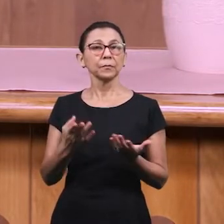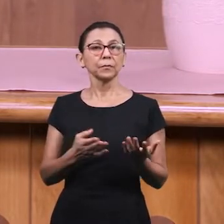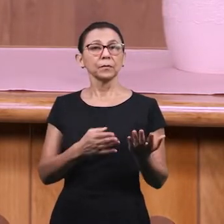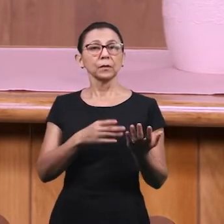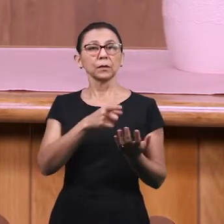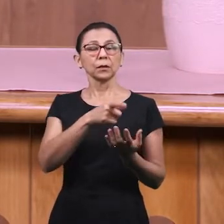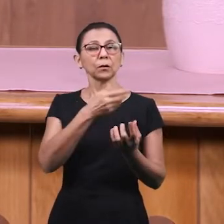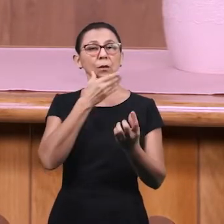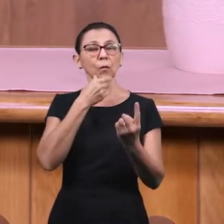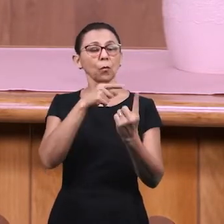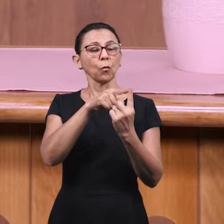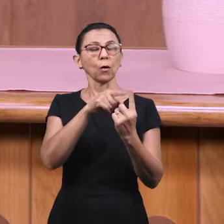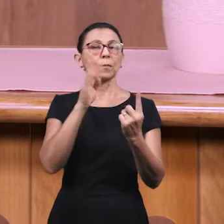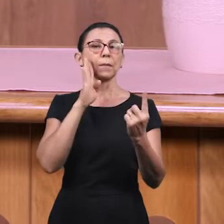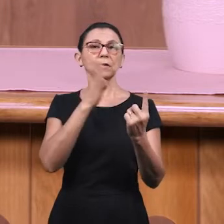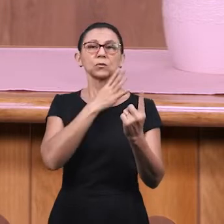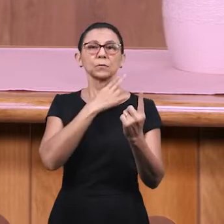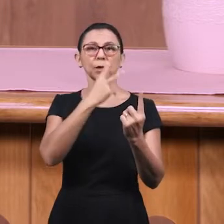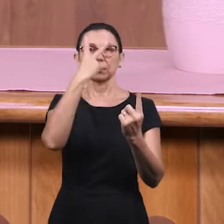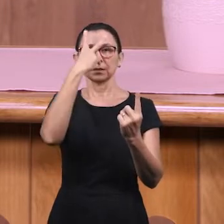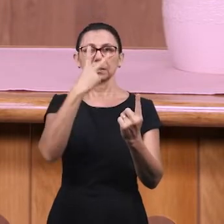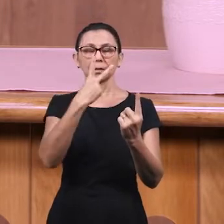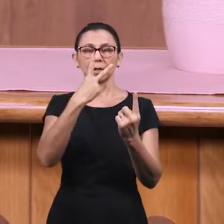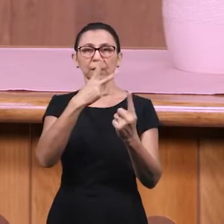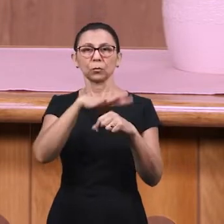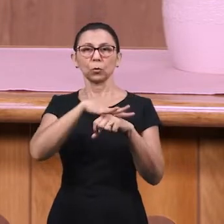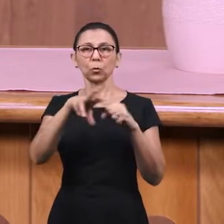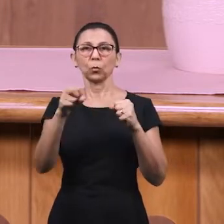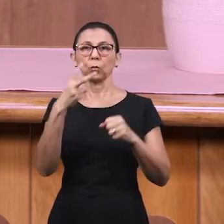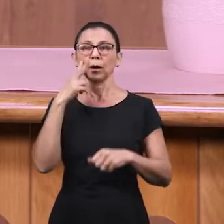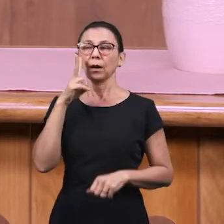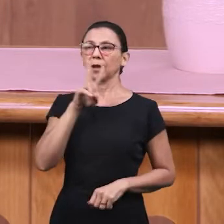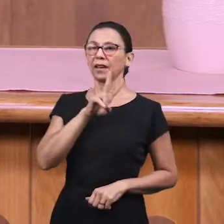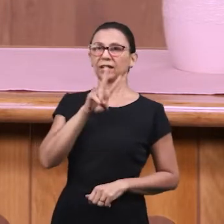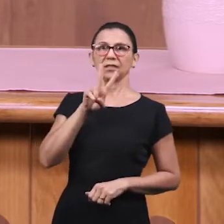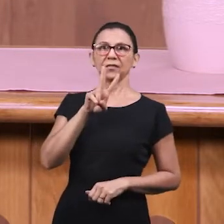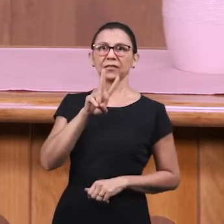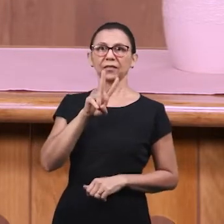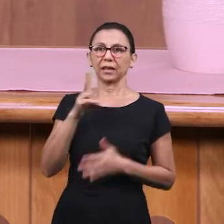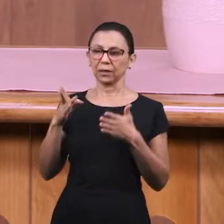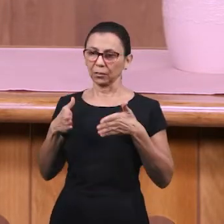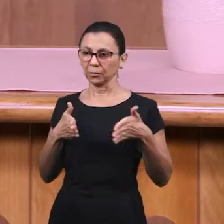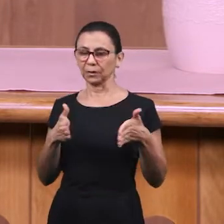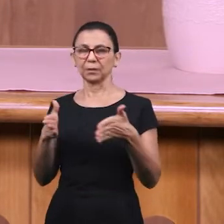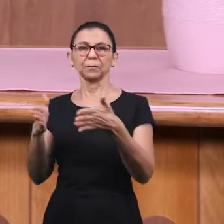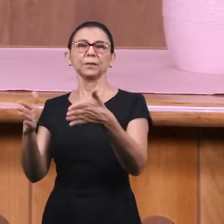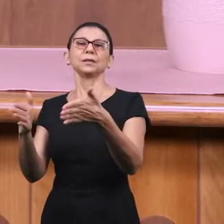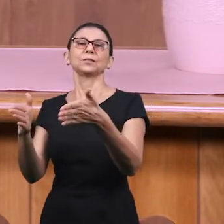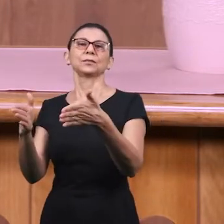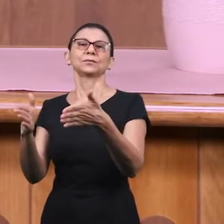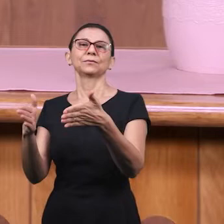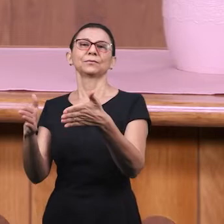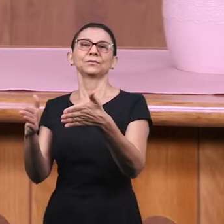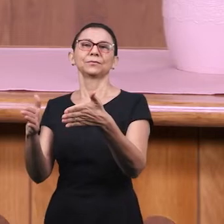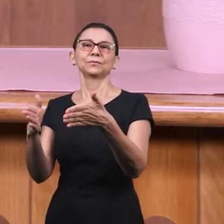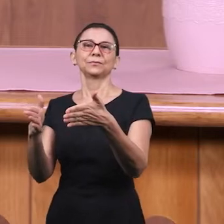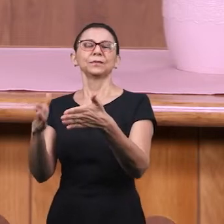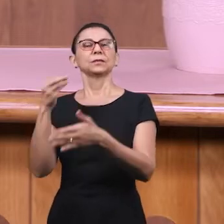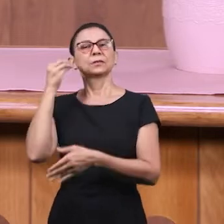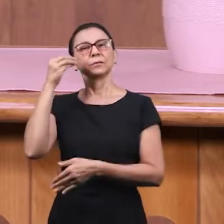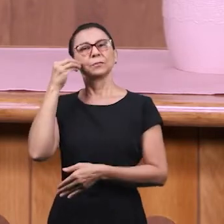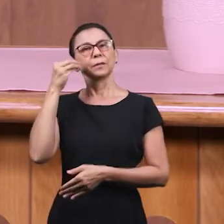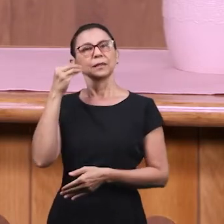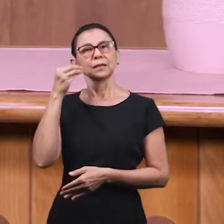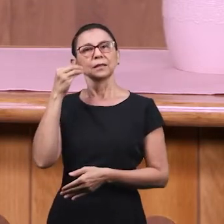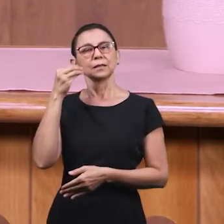слепого Вартимея, чтобы он увидел путь в этом проект, чтобы он последовал за ним по пути.